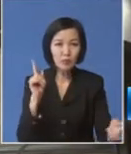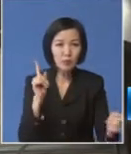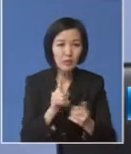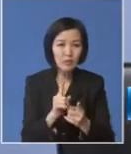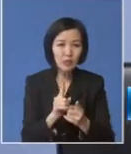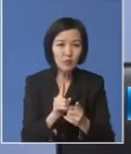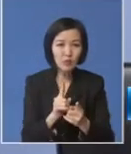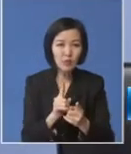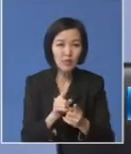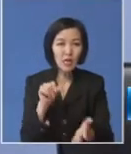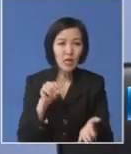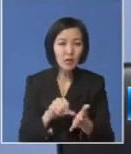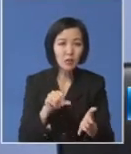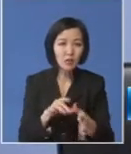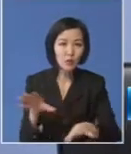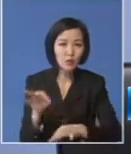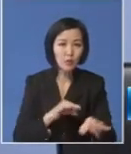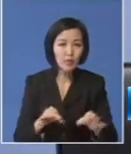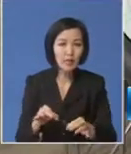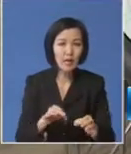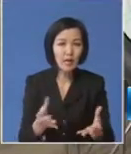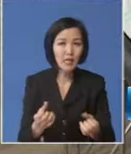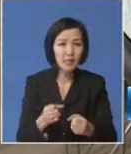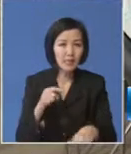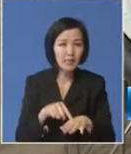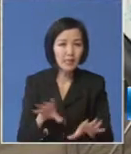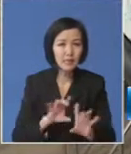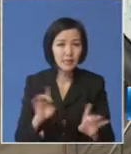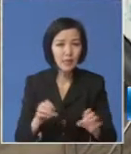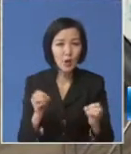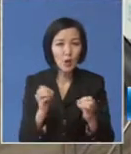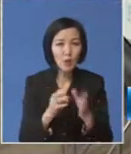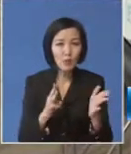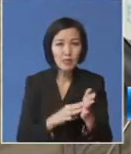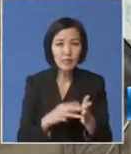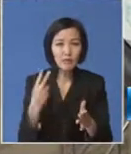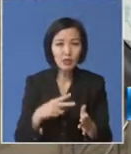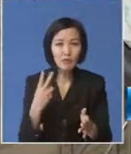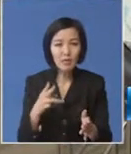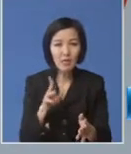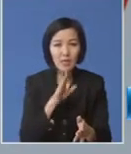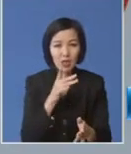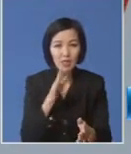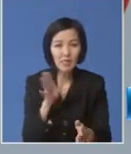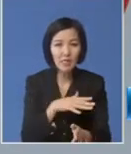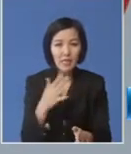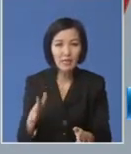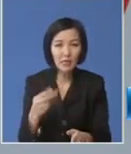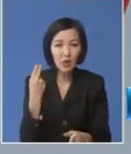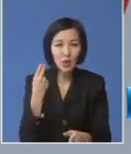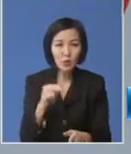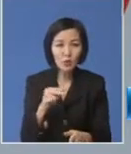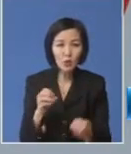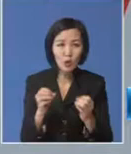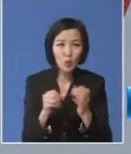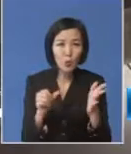барысында реалити шоу қатысушылары да жобадан алған әсерлерін айтты. Онда 18 бен 22 жас аралығындағы Жетісу өңірінің үздік деген 16